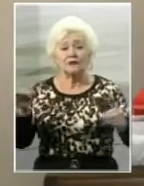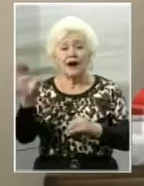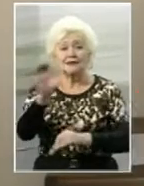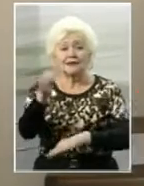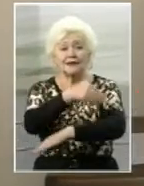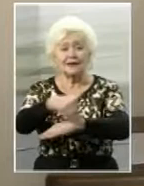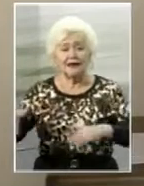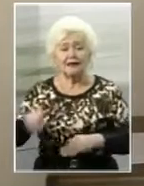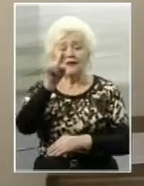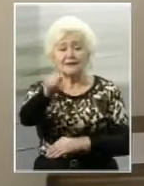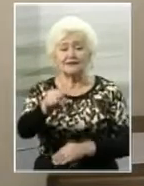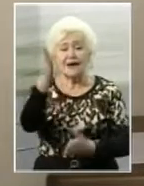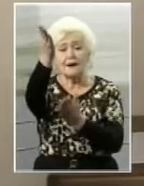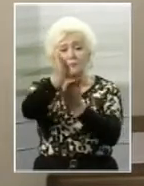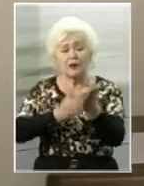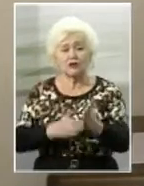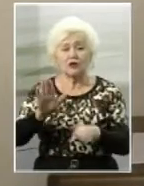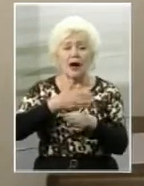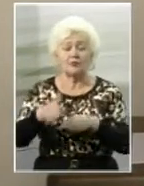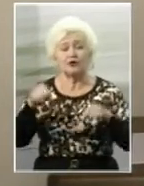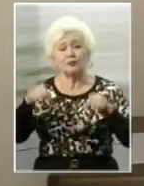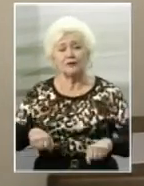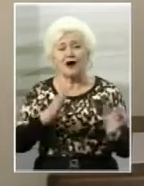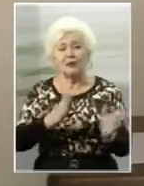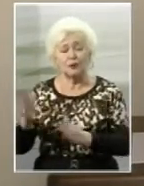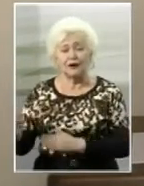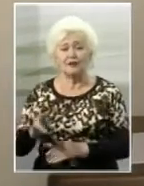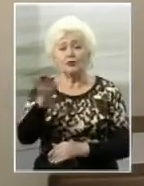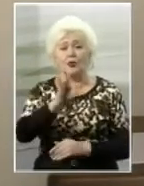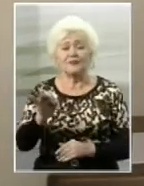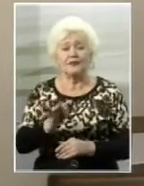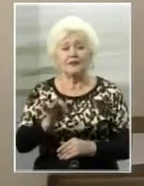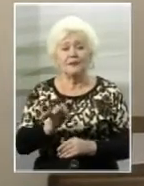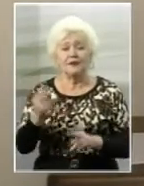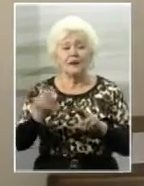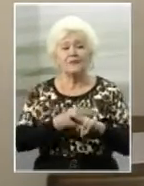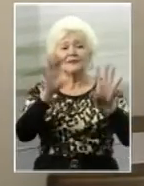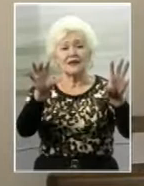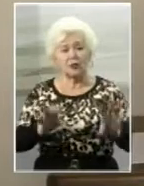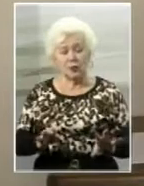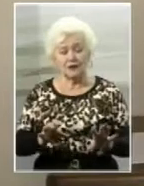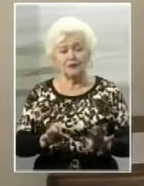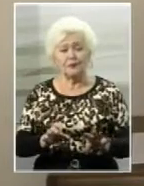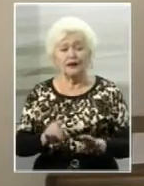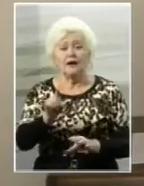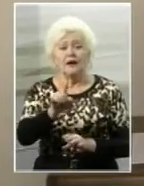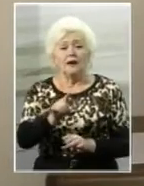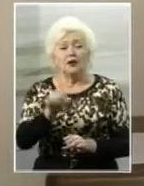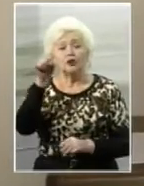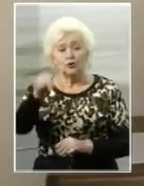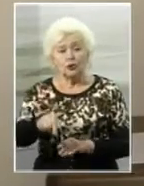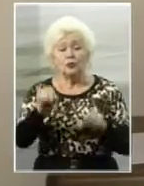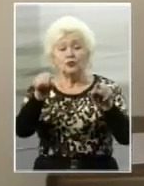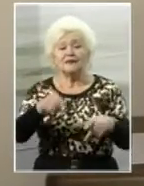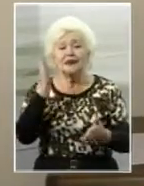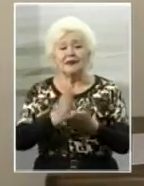це межа між правопорядком та беззаконням. Тому це